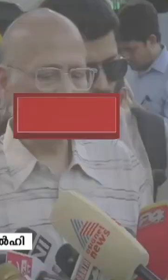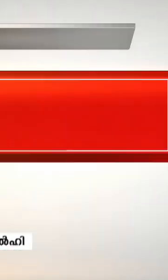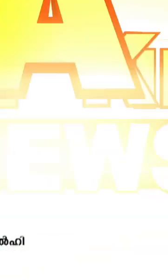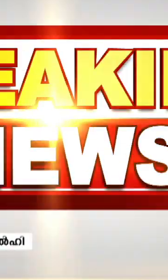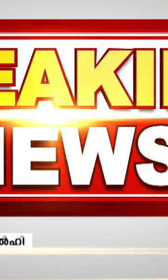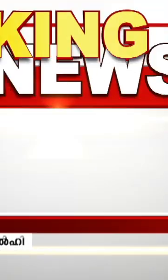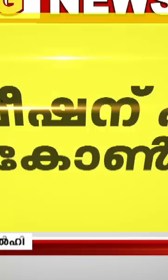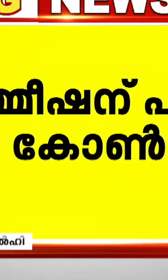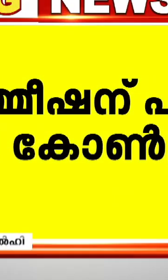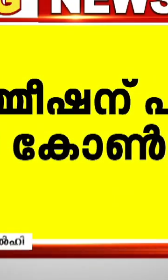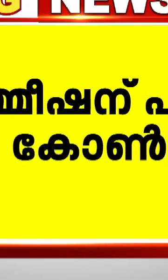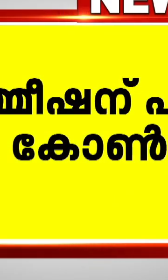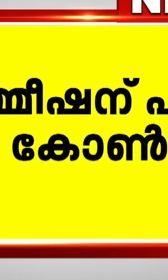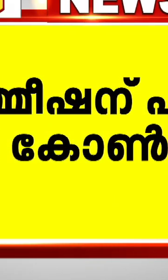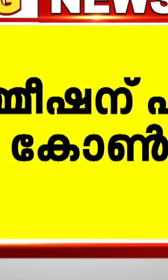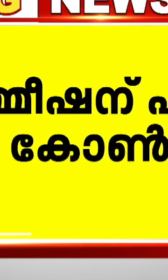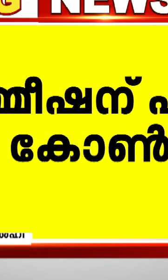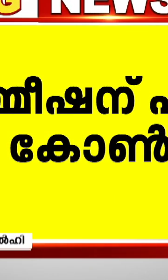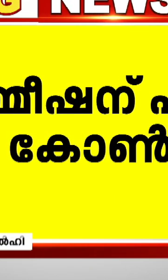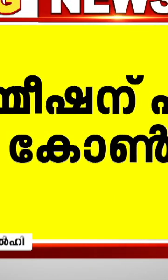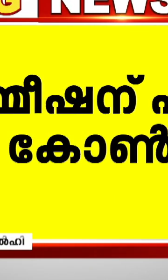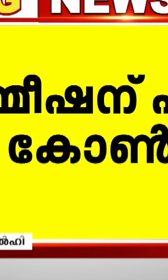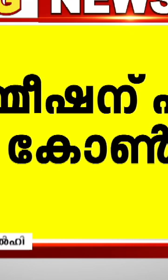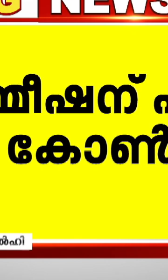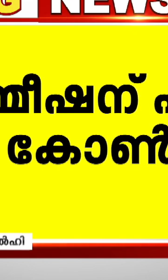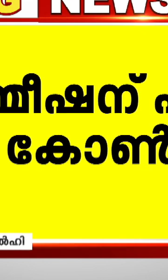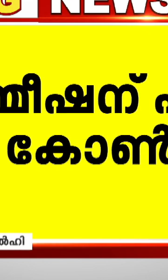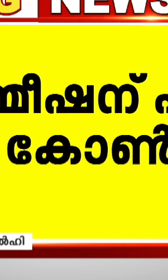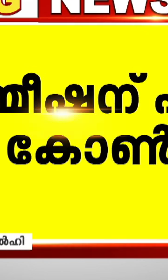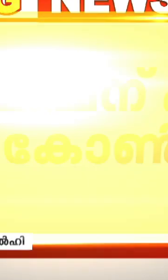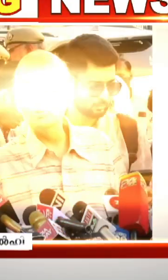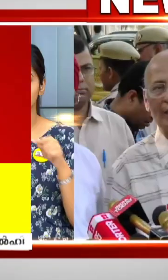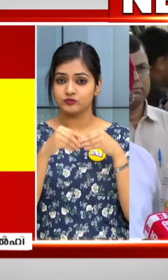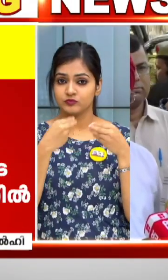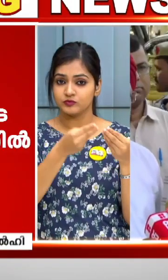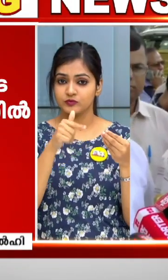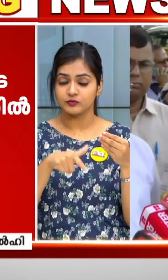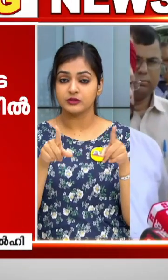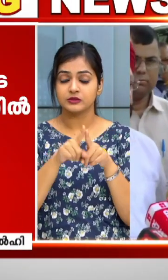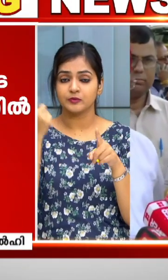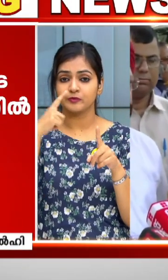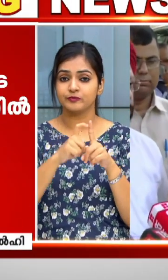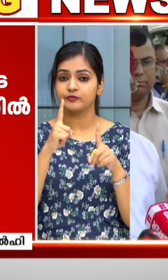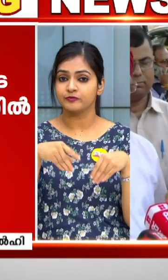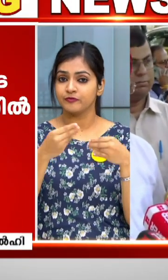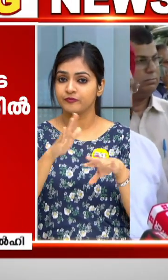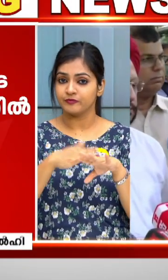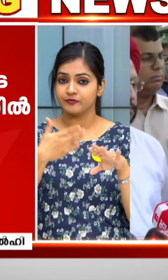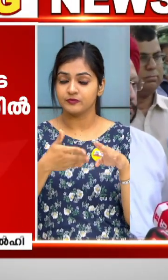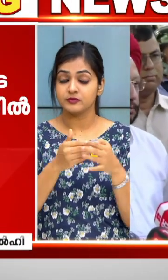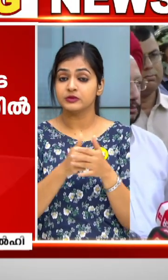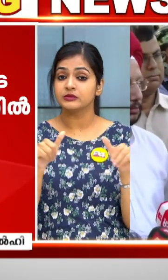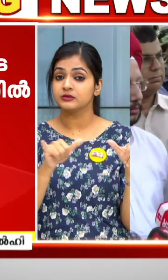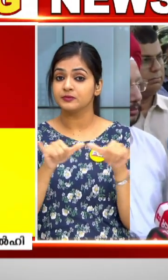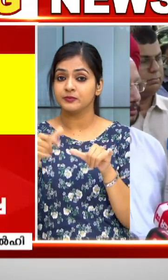പുറപ്പെടുവിച്ചിരുന്നു. BJP നേതാവ് ഹേമ മാലിനിക്കെതിരെ നടത്തിയ പരാമർശത്തിന്റെ പേരിലാണ് അത്തരത്തിൽ ഒരു നടപടി ഉണ്ടായത്. സമാനമായി